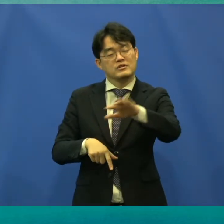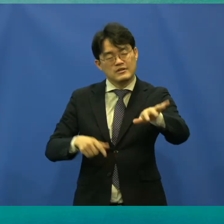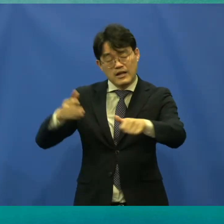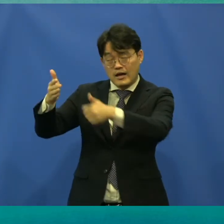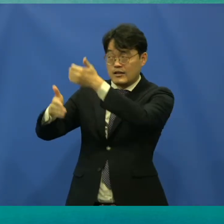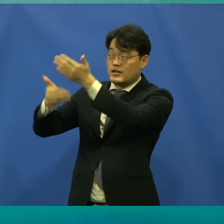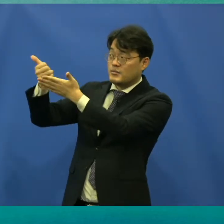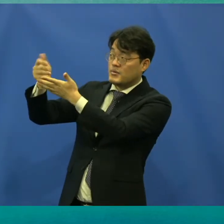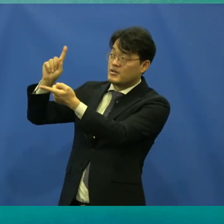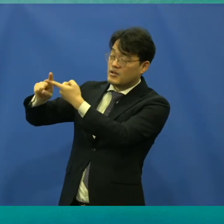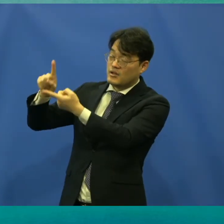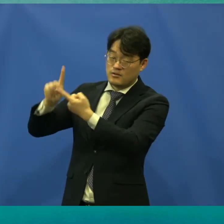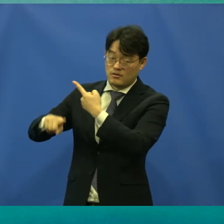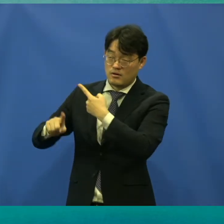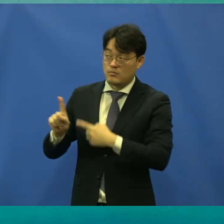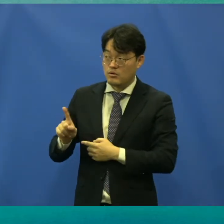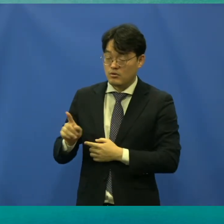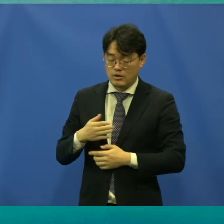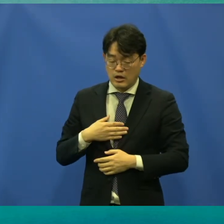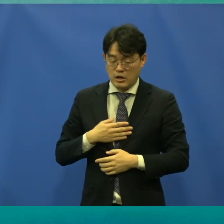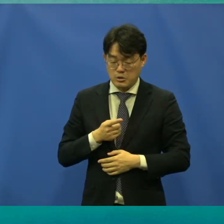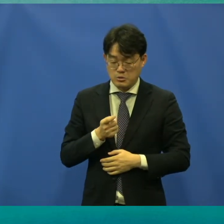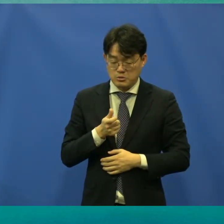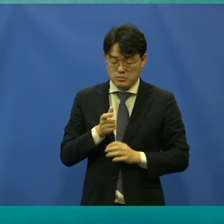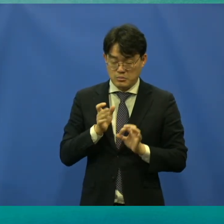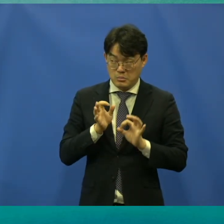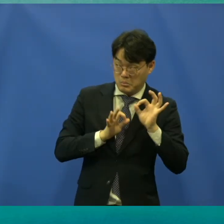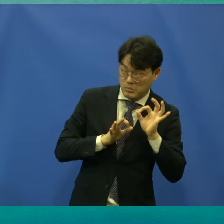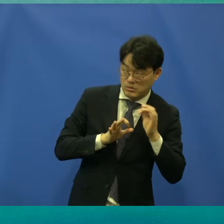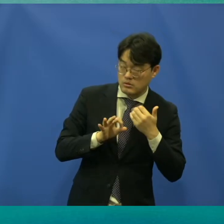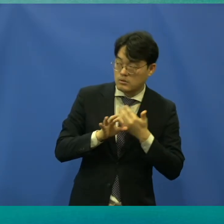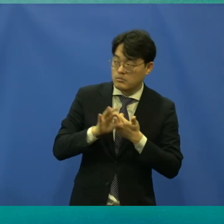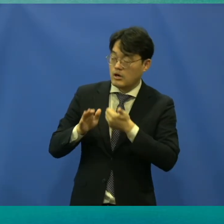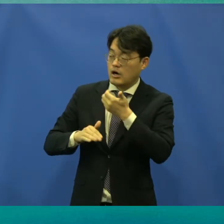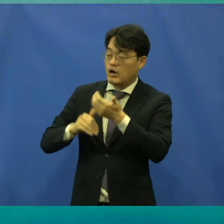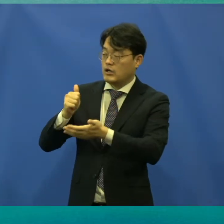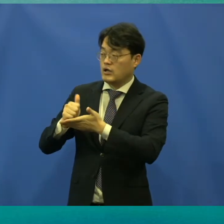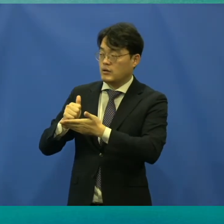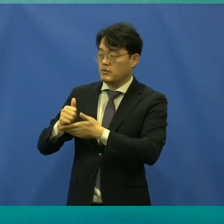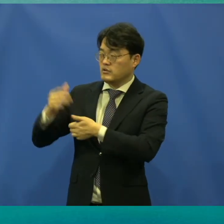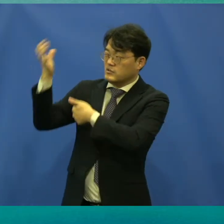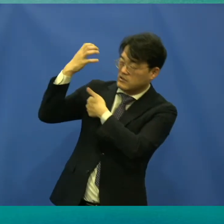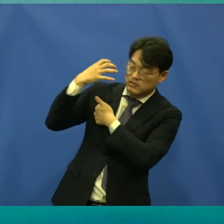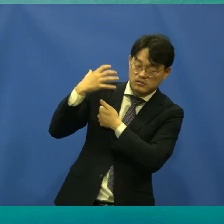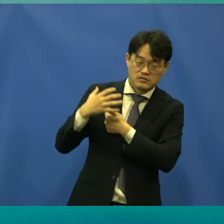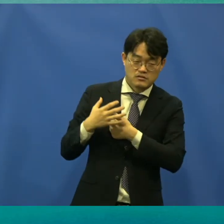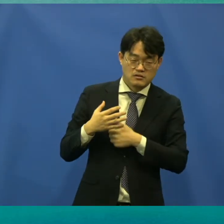약간만 실수를 해도 하나님이 나의 발을 걸어 넘어뜨리시는 하나님.